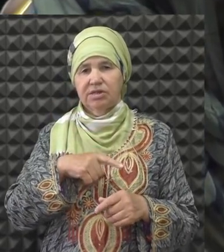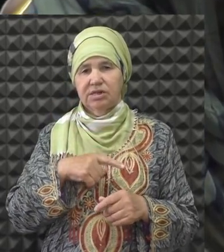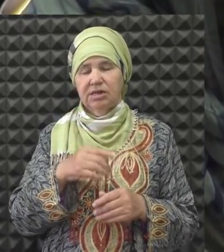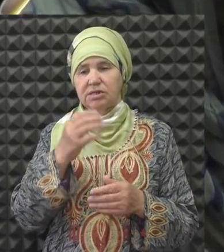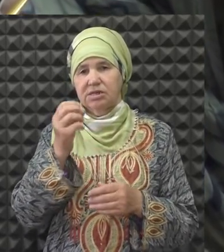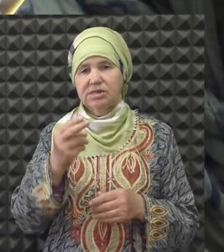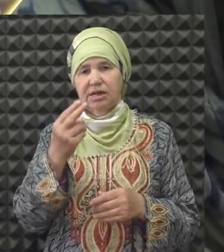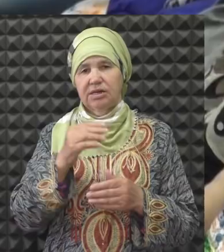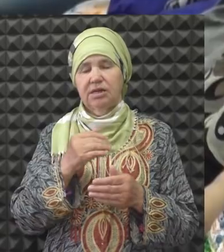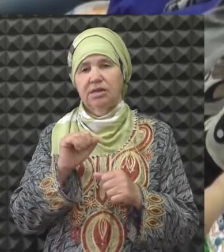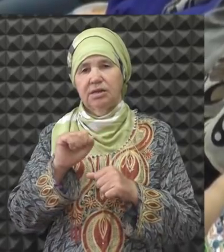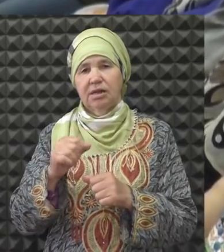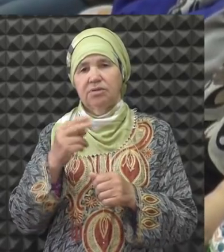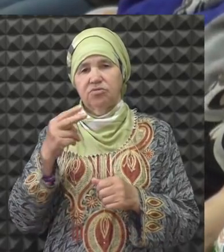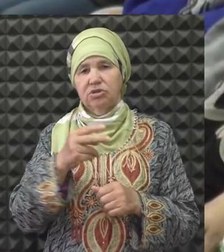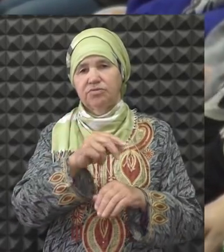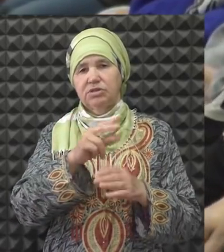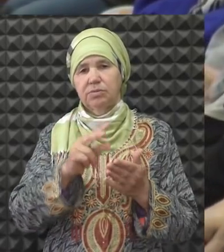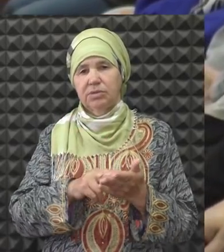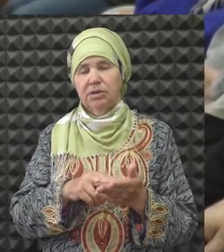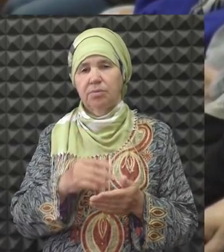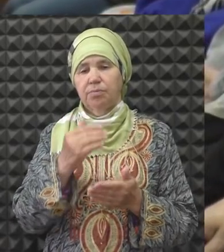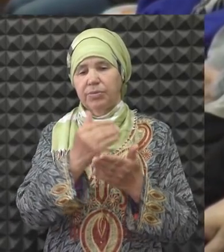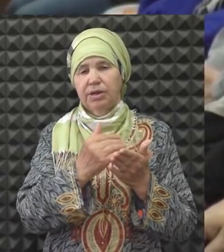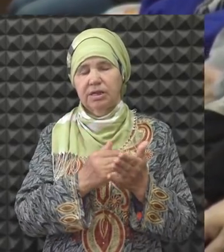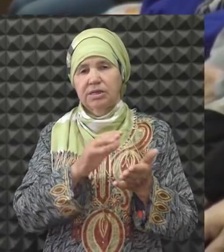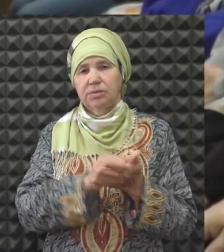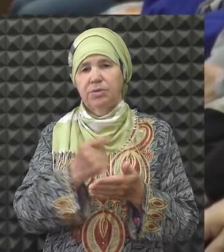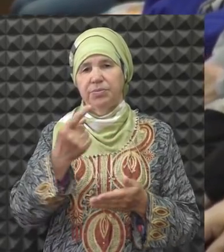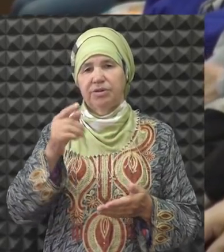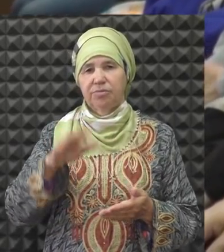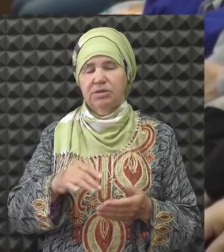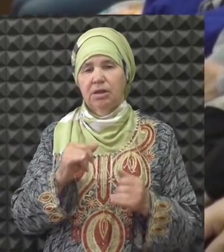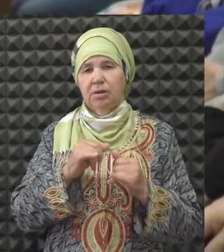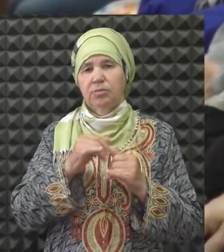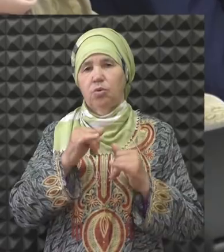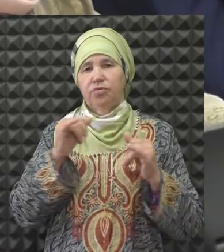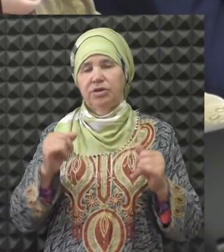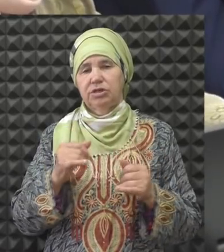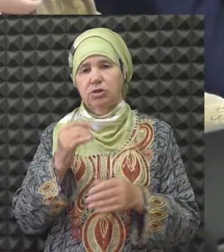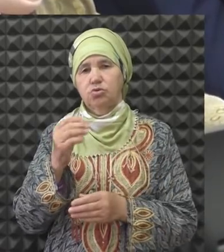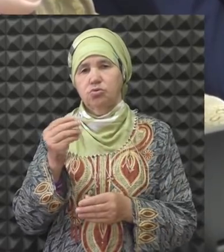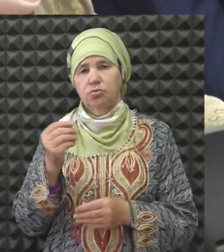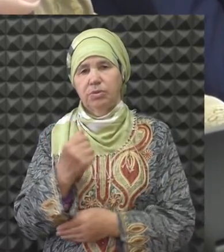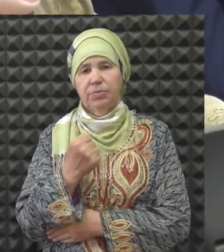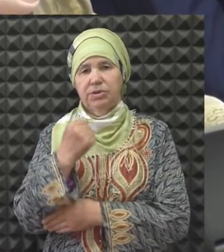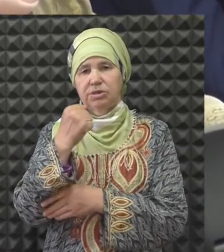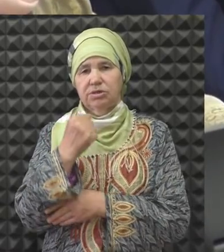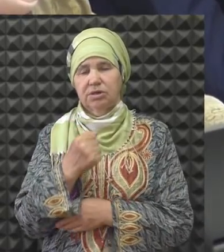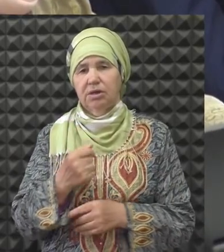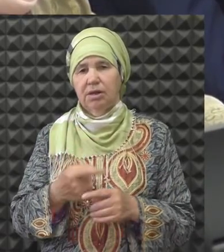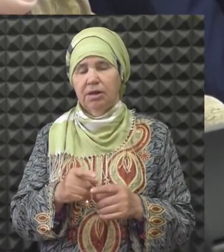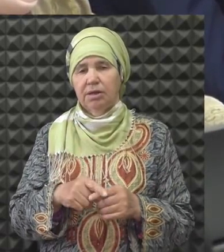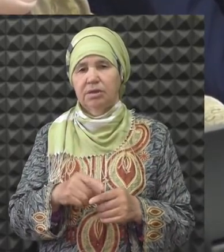победителями конкурса социально значимых проектов в 2018 году, проект «Ярдама» занимает первое место по величине суммы поддержки.